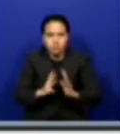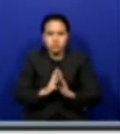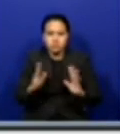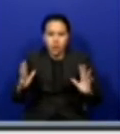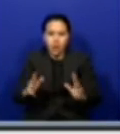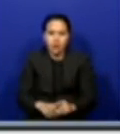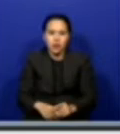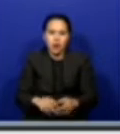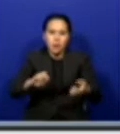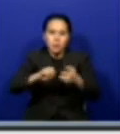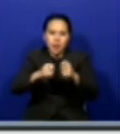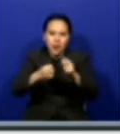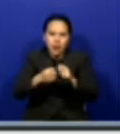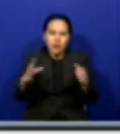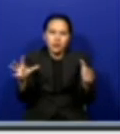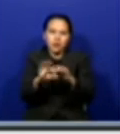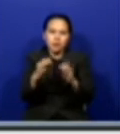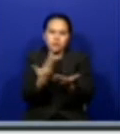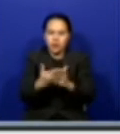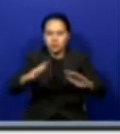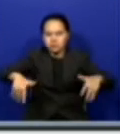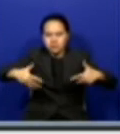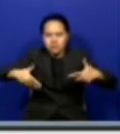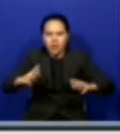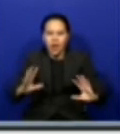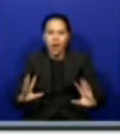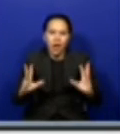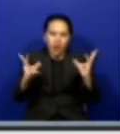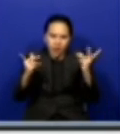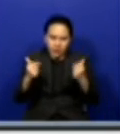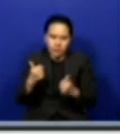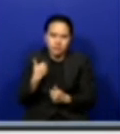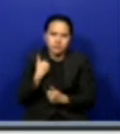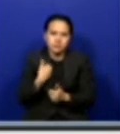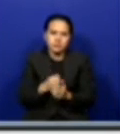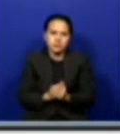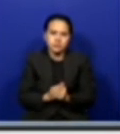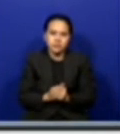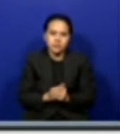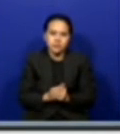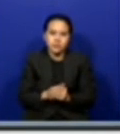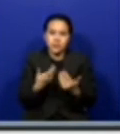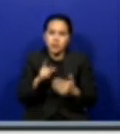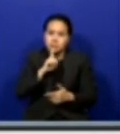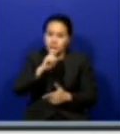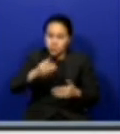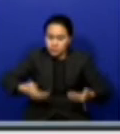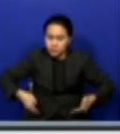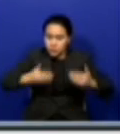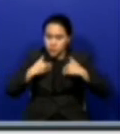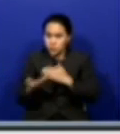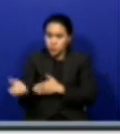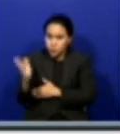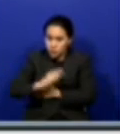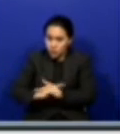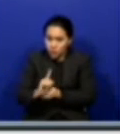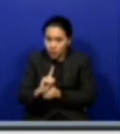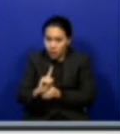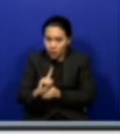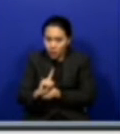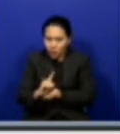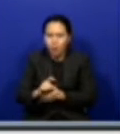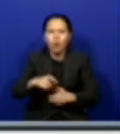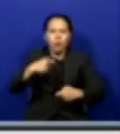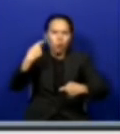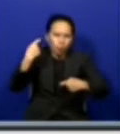องรายได ้เรื่องรายได้ค่ะ ที่หายไป ใช่ค่ะ แล้วความเป็นอยู่เป็นยังไงครับ ความเป็นอยู่ล่ะค่ะ ก็ลำบาก ลำบ